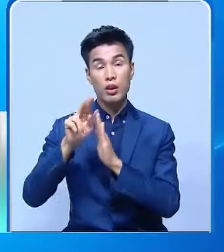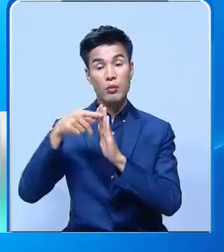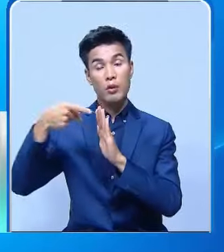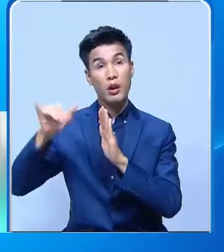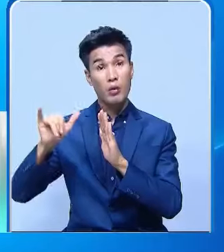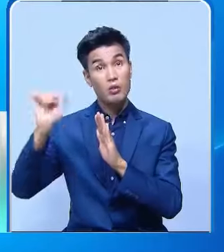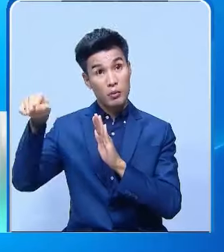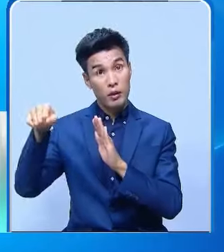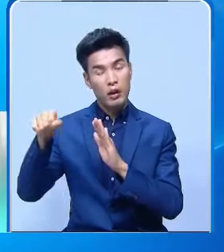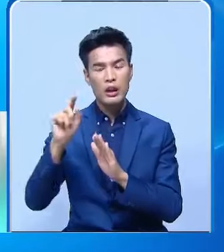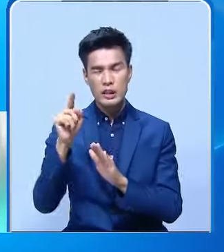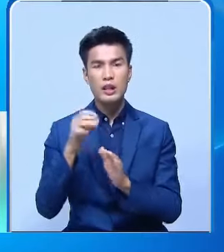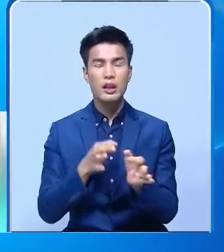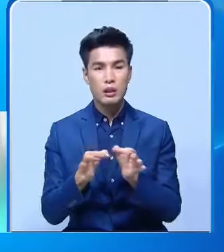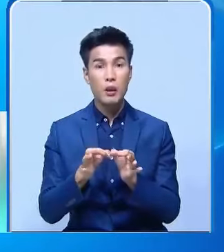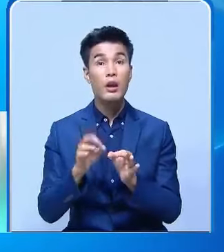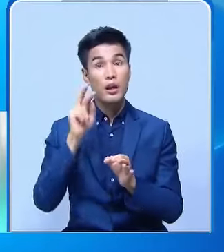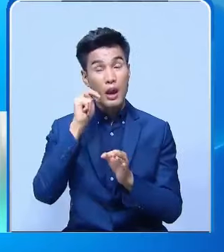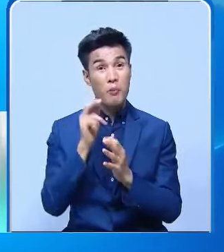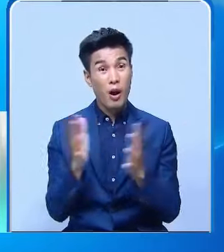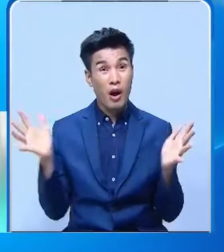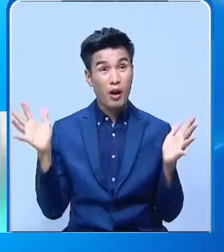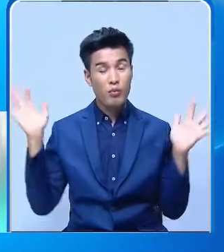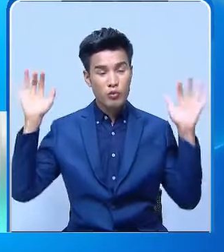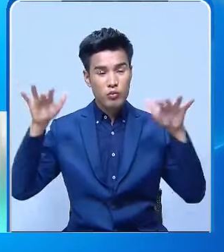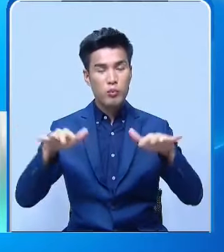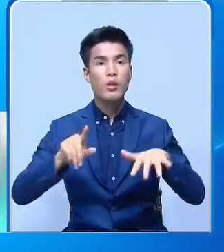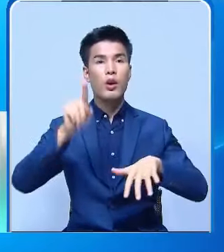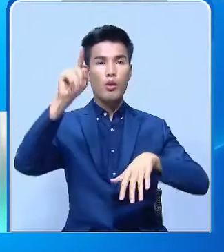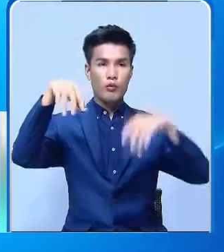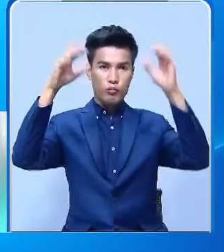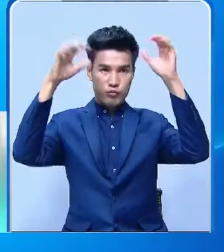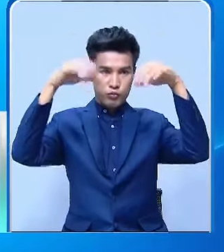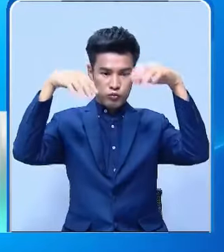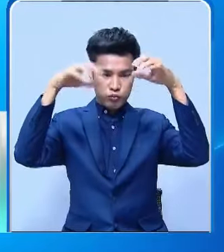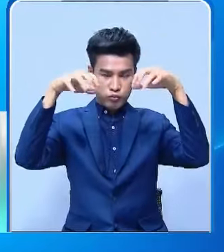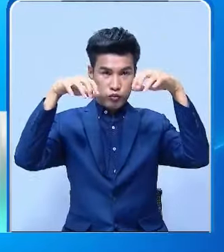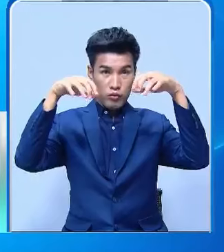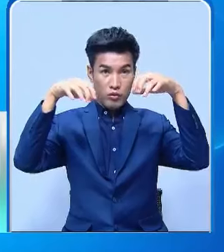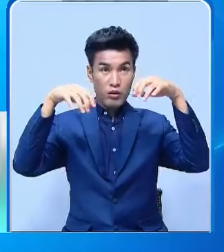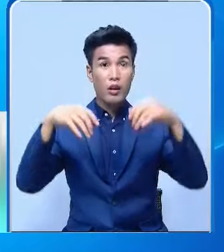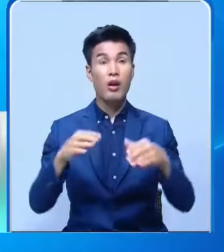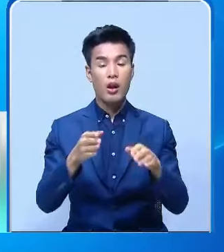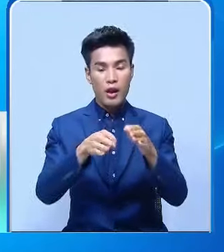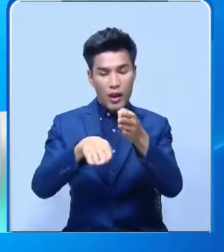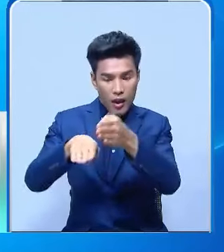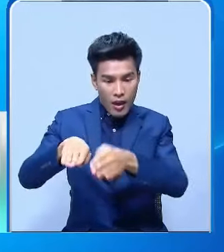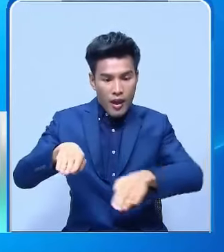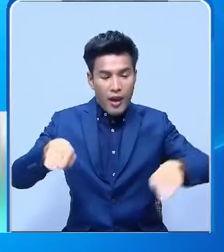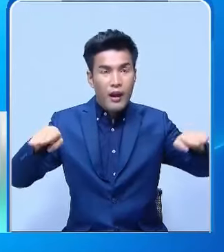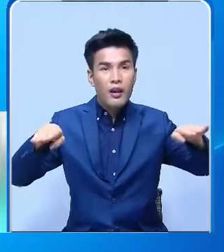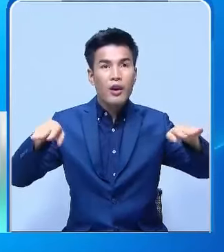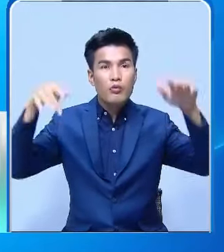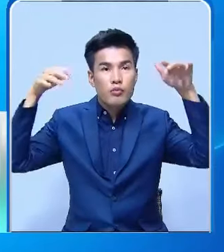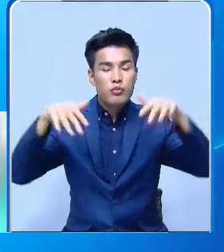มข้อเท็จจริงก็บอกว่ามวลน้ำที่ไหลเข้าท่วมเนี่ยเกิดมาจากฝนที่ตกหนักแล้วตรงนั้นเป็นพื้นที่แอ่งกระทะมีการสร้างสิ่ง